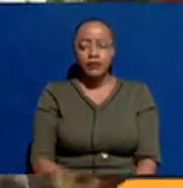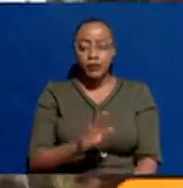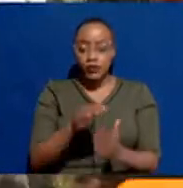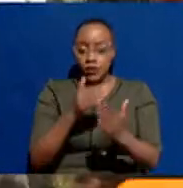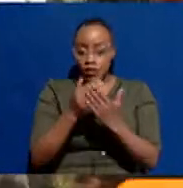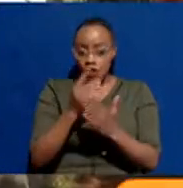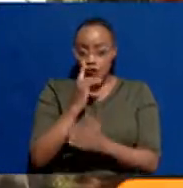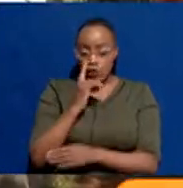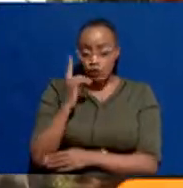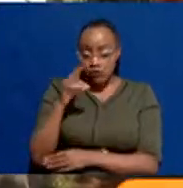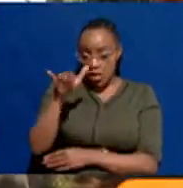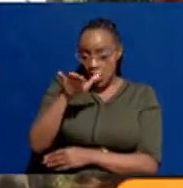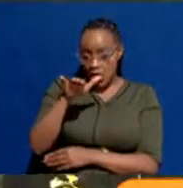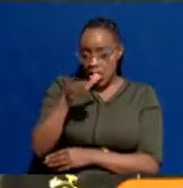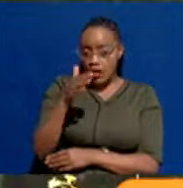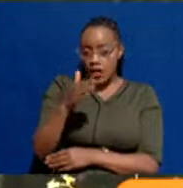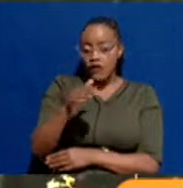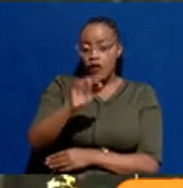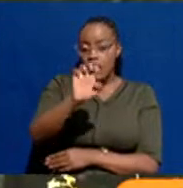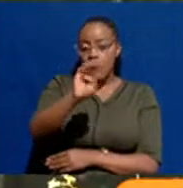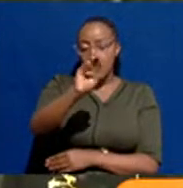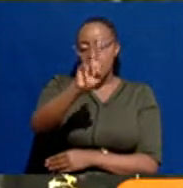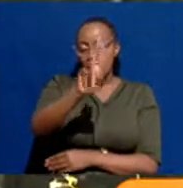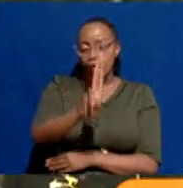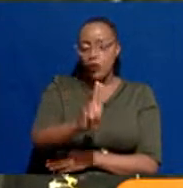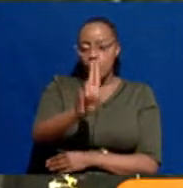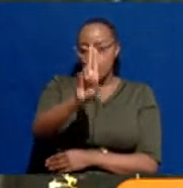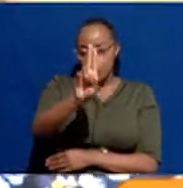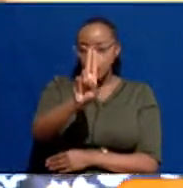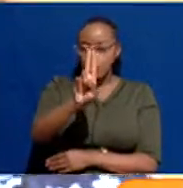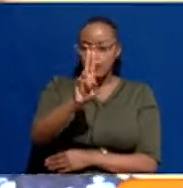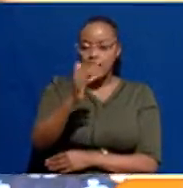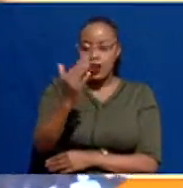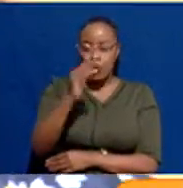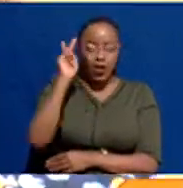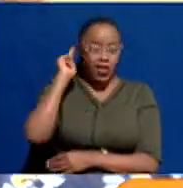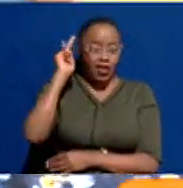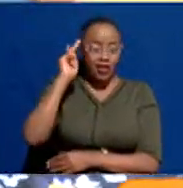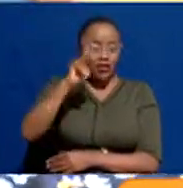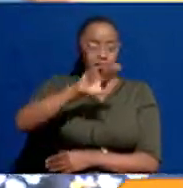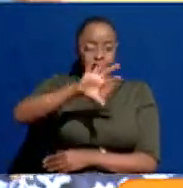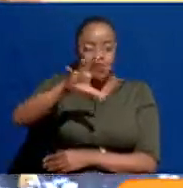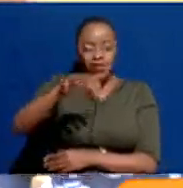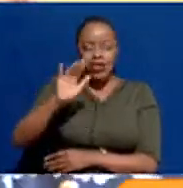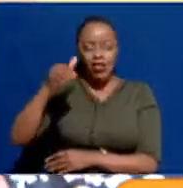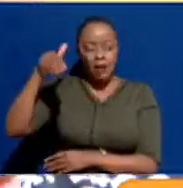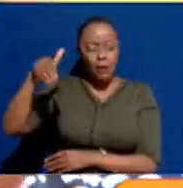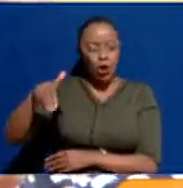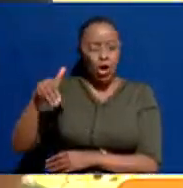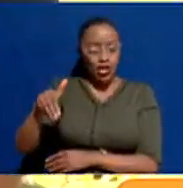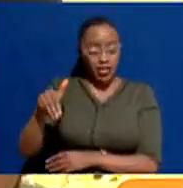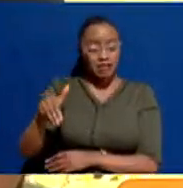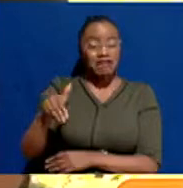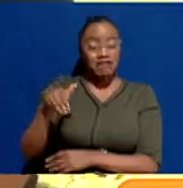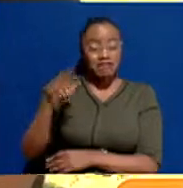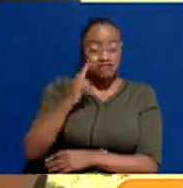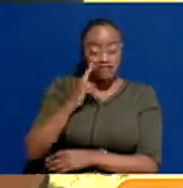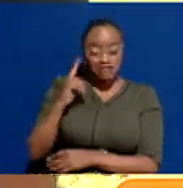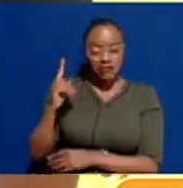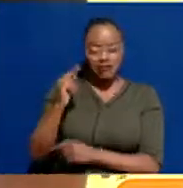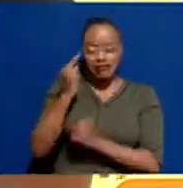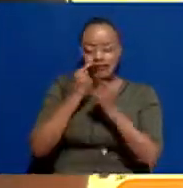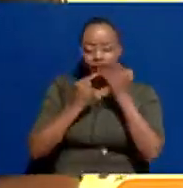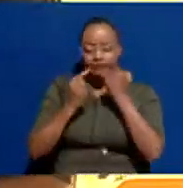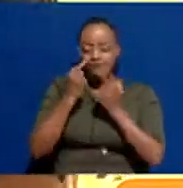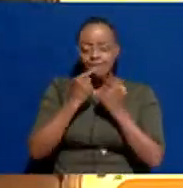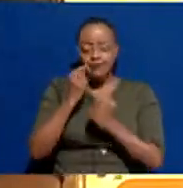Tunawasili katika kijiji cha Eburi kililoko Mugirango Kusini, kaunti ya Kisii, mwendo wa asubuhi. Hapa ni majonzi na